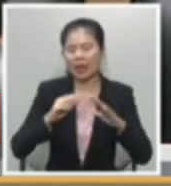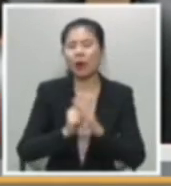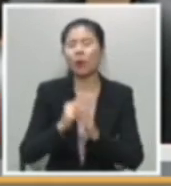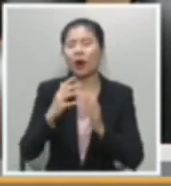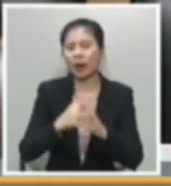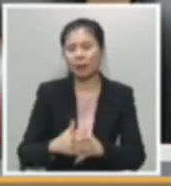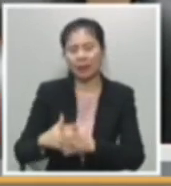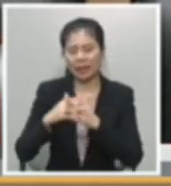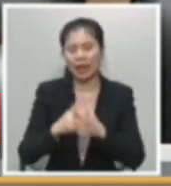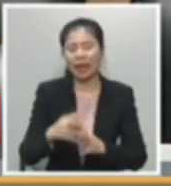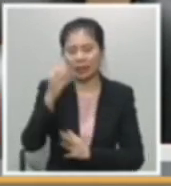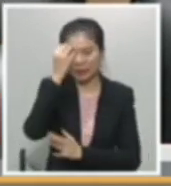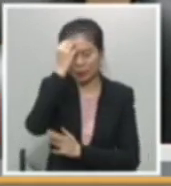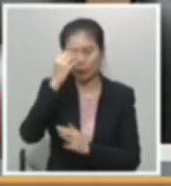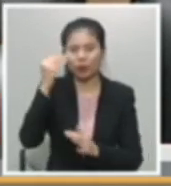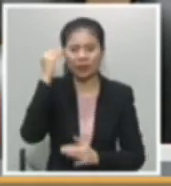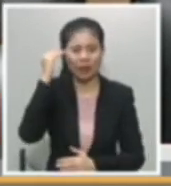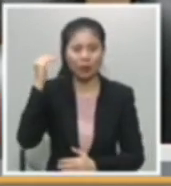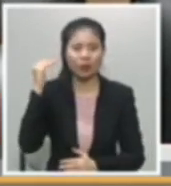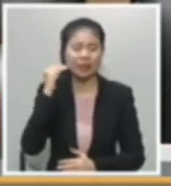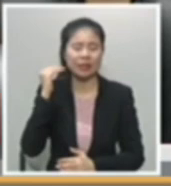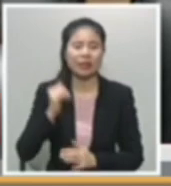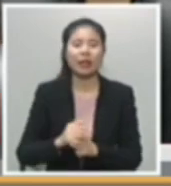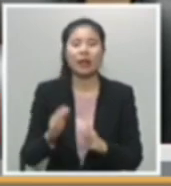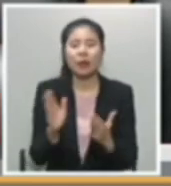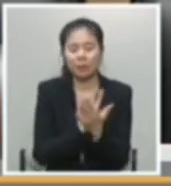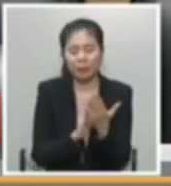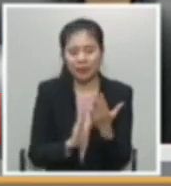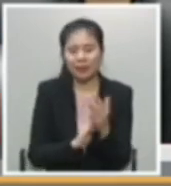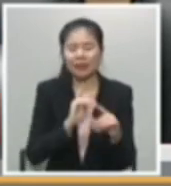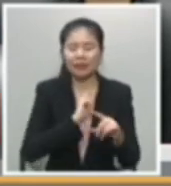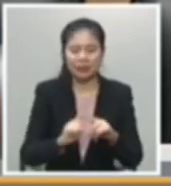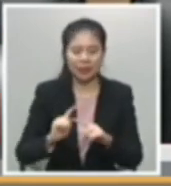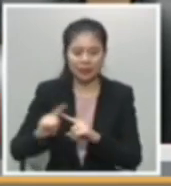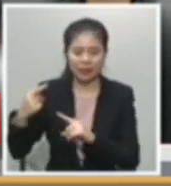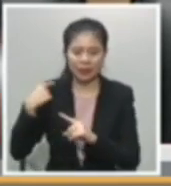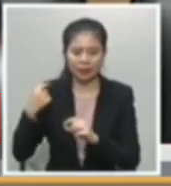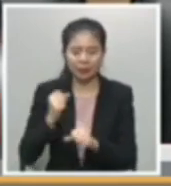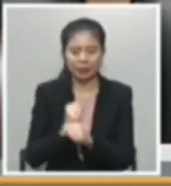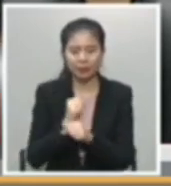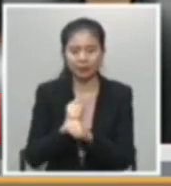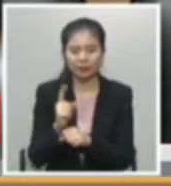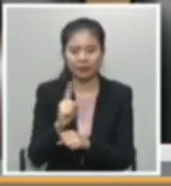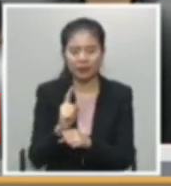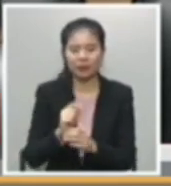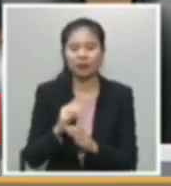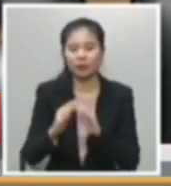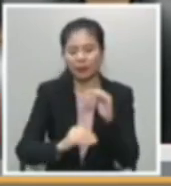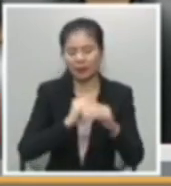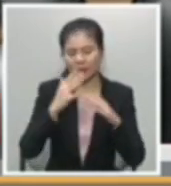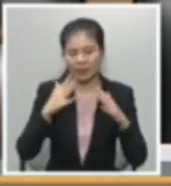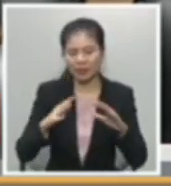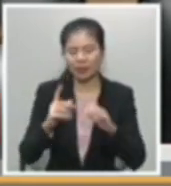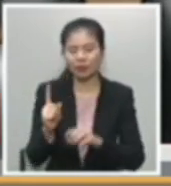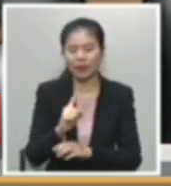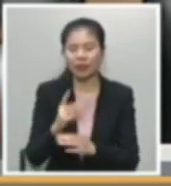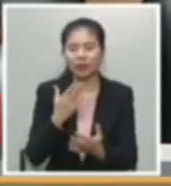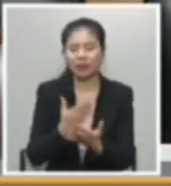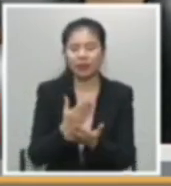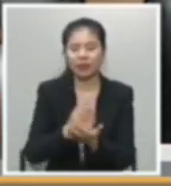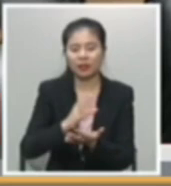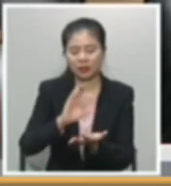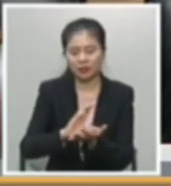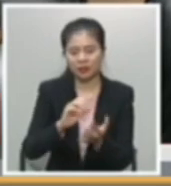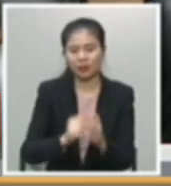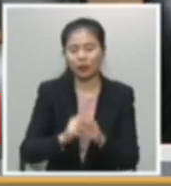ญี่ปุ่นเกาหลีหรือว่าประเทศในโซนสแกนดิเนเวียที่เขาเรียกว่าประเทศพัฒนาแล้วเนี่ยงบประมาณส่วน